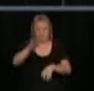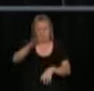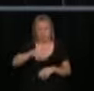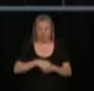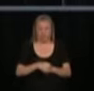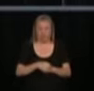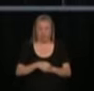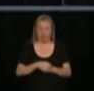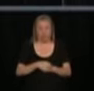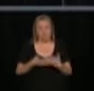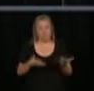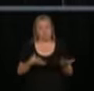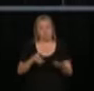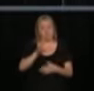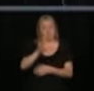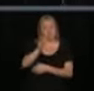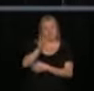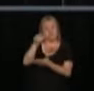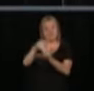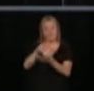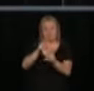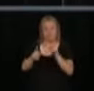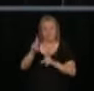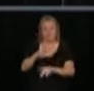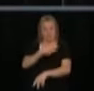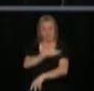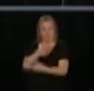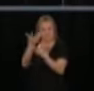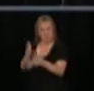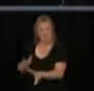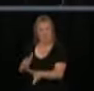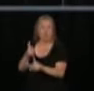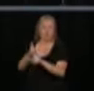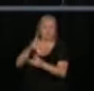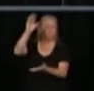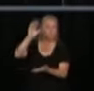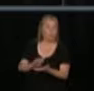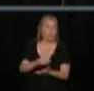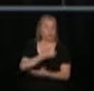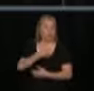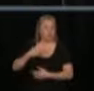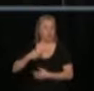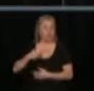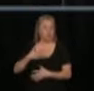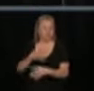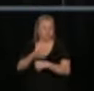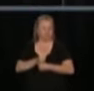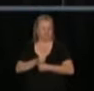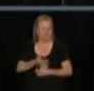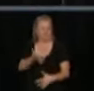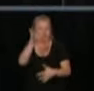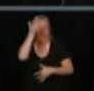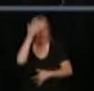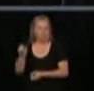chances d'aller à l'hôpital, puis qui ont peu de chances d'être infectés. Donc, c'est pour ça que maintenant, pour nous, on est bien, notre objectif est bien au-dessus